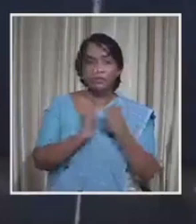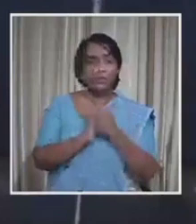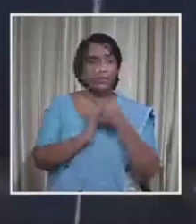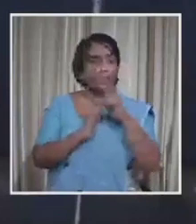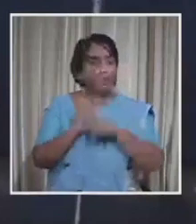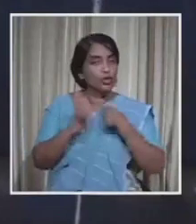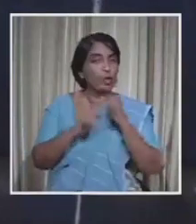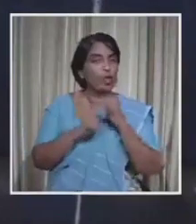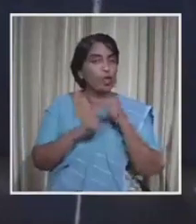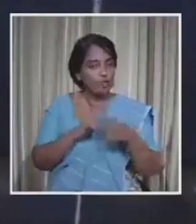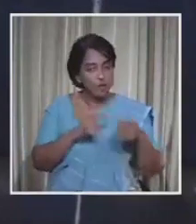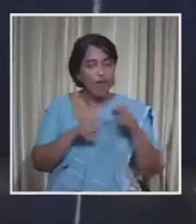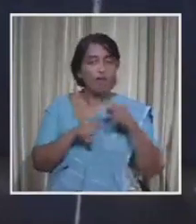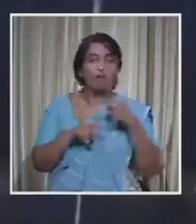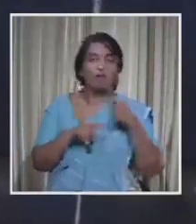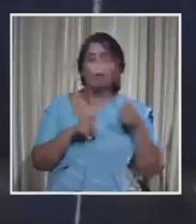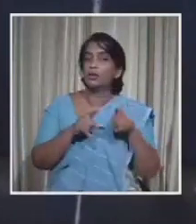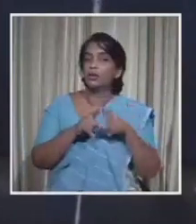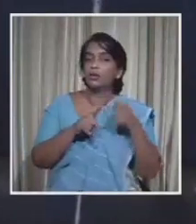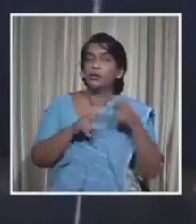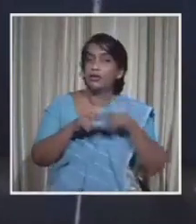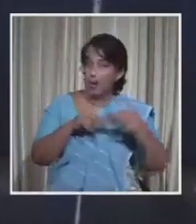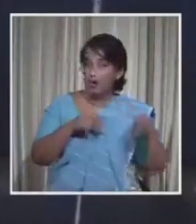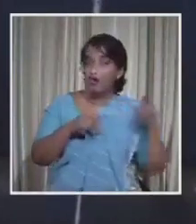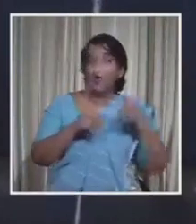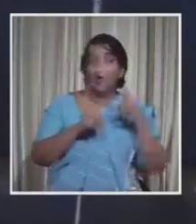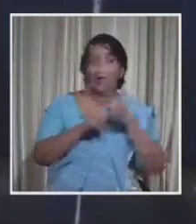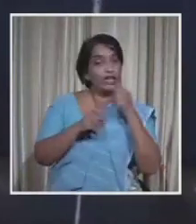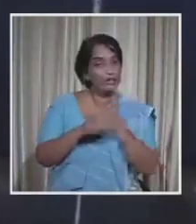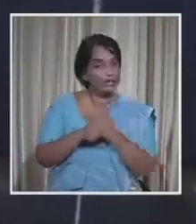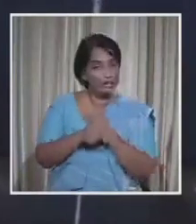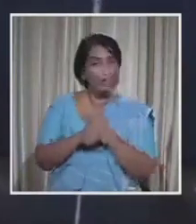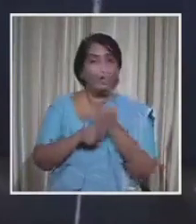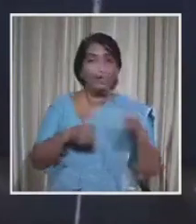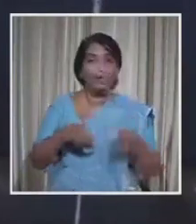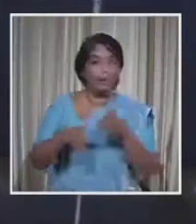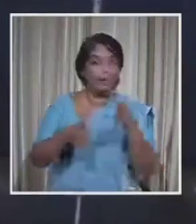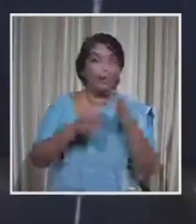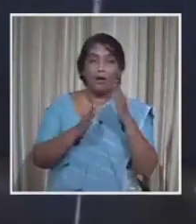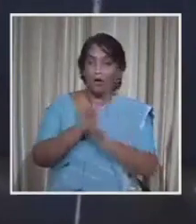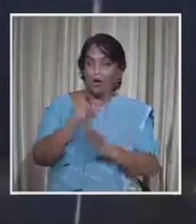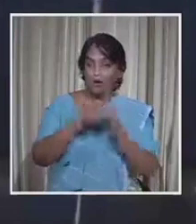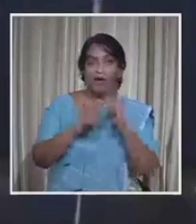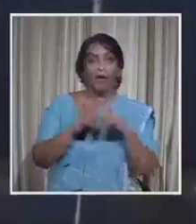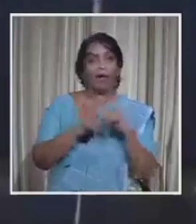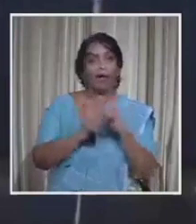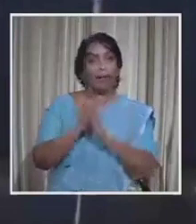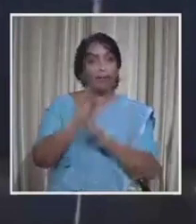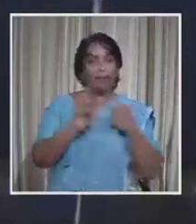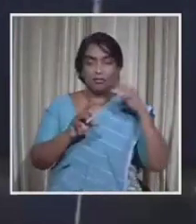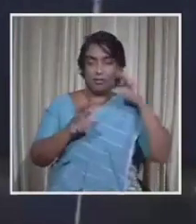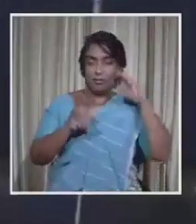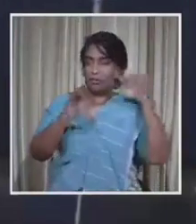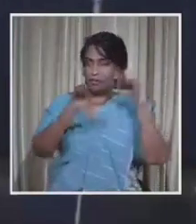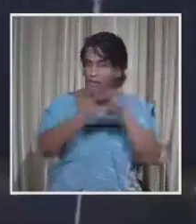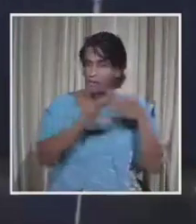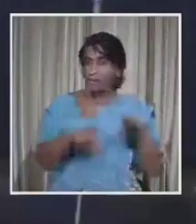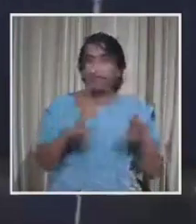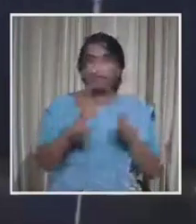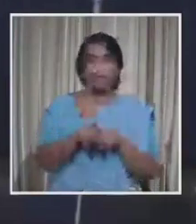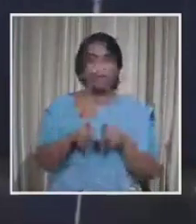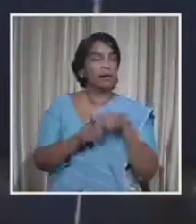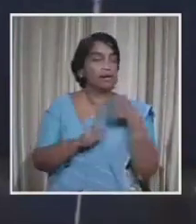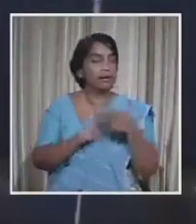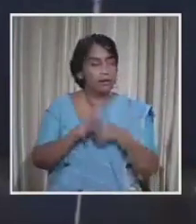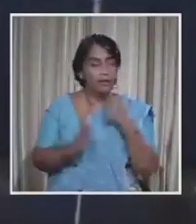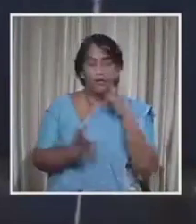வெளியாகியிருந்தது. கடந்த 3 விளையாட்டுத்துறை அமைச்சர் பதவியை ராஜினாமா செய்த நாமல் ராஜபக்சே அன்றிரவே துபாய் சென்றுள்ளதாக